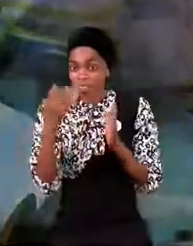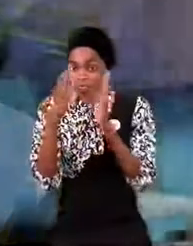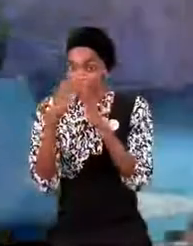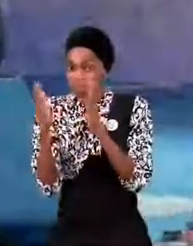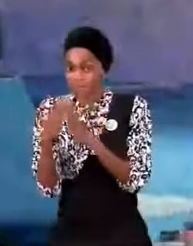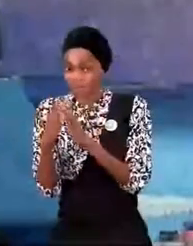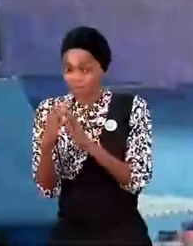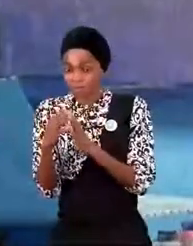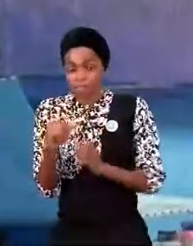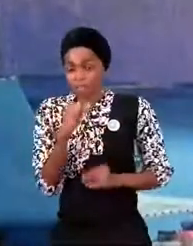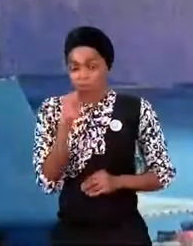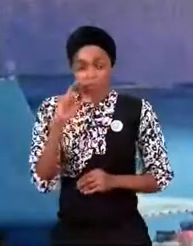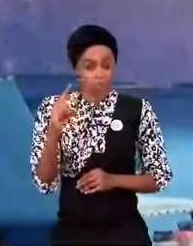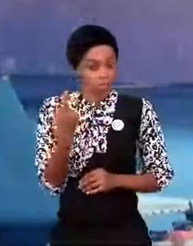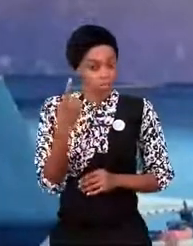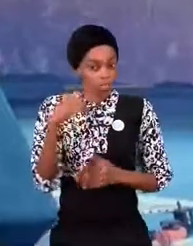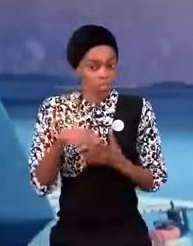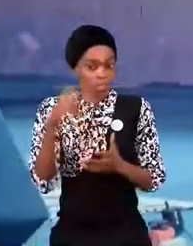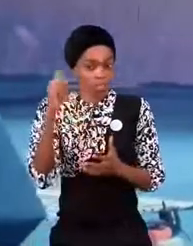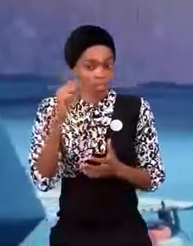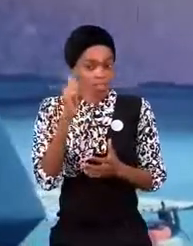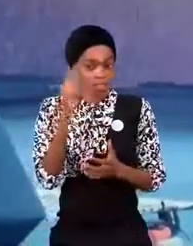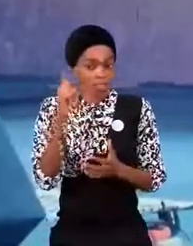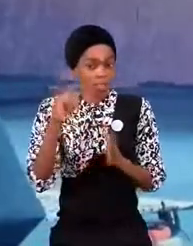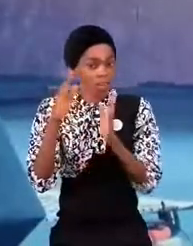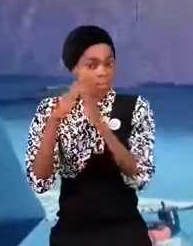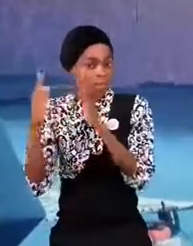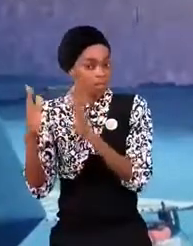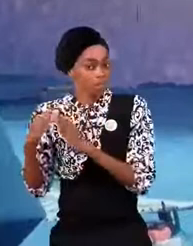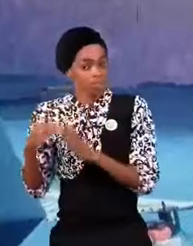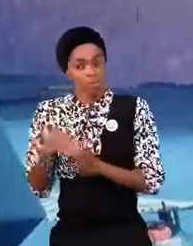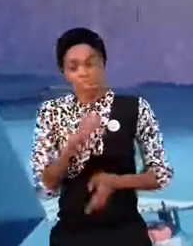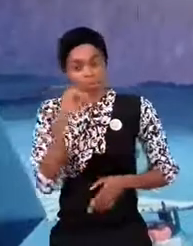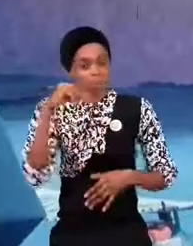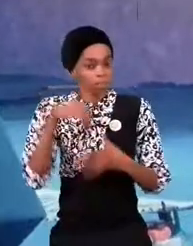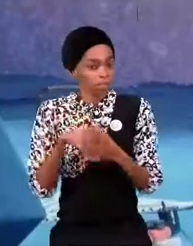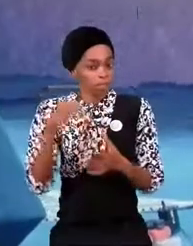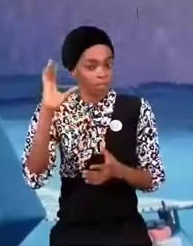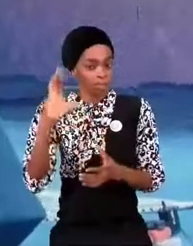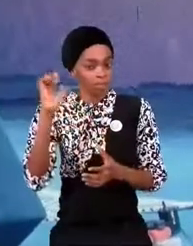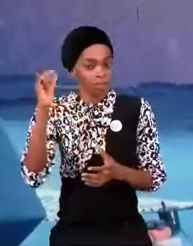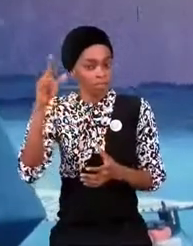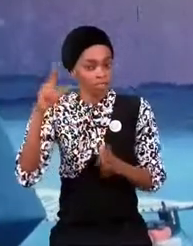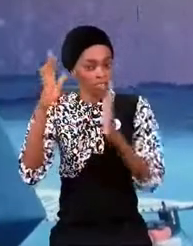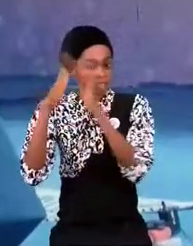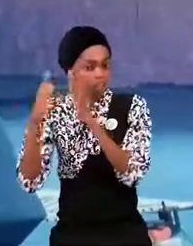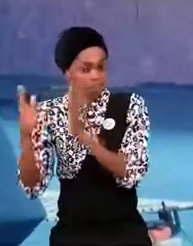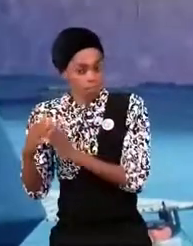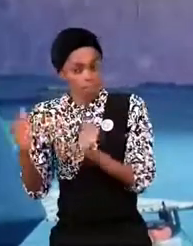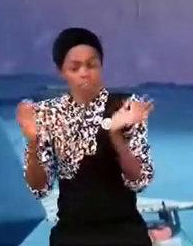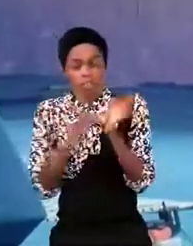seulement à Capernaum, il a la puissance sur la terre. Il a la puissance à